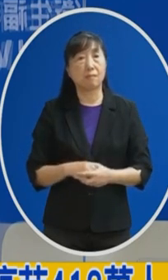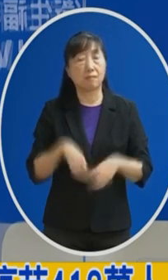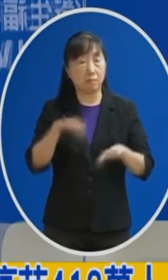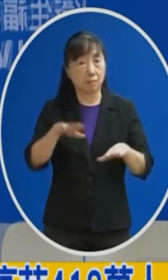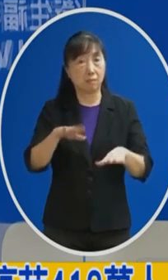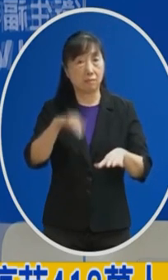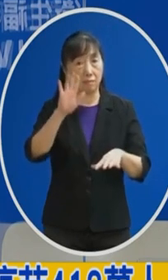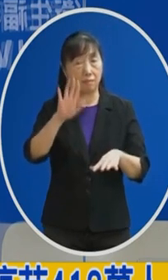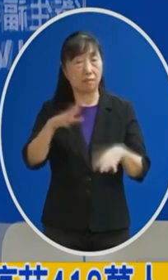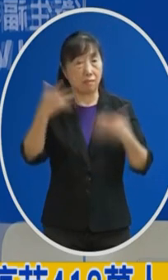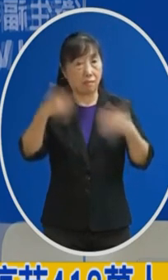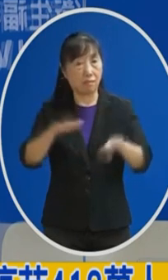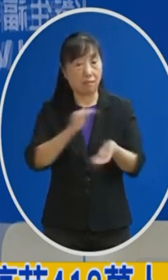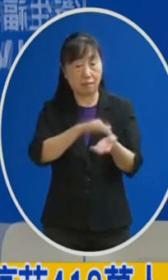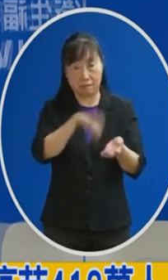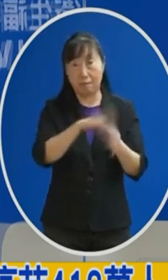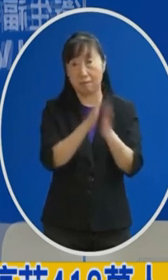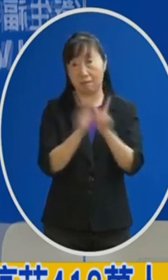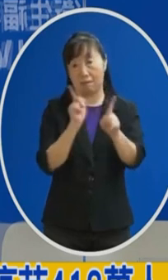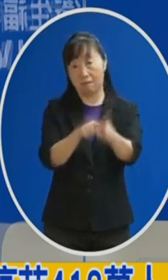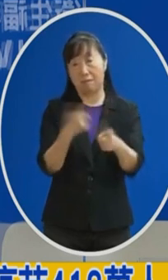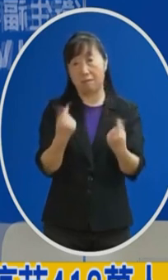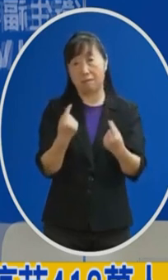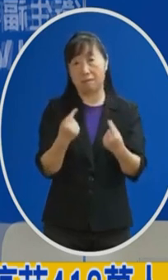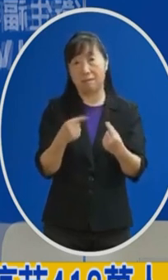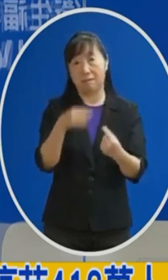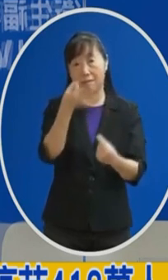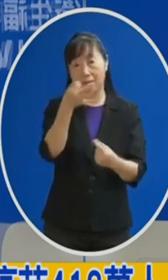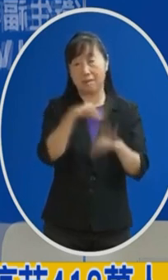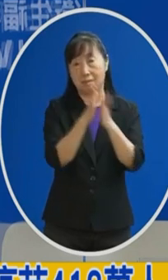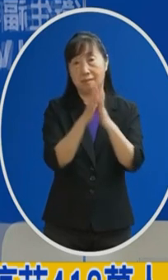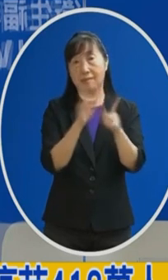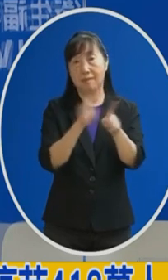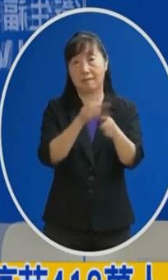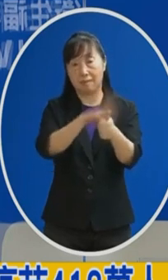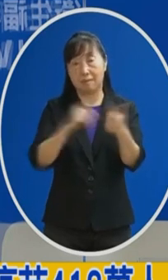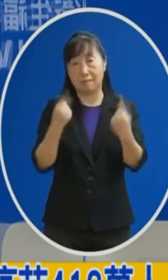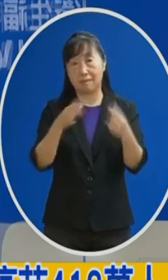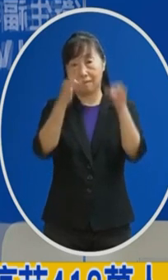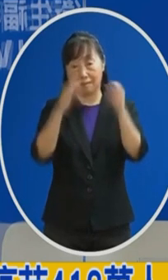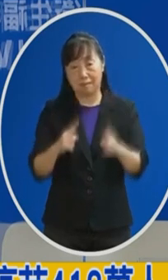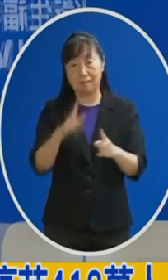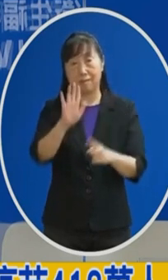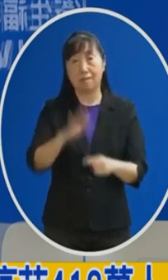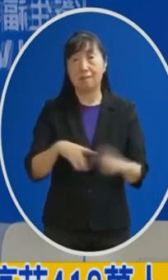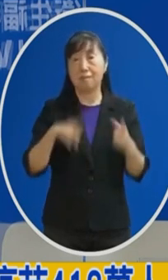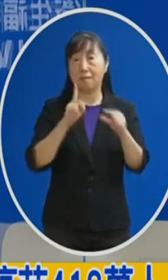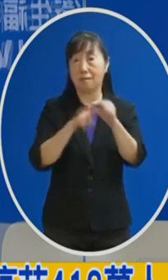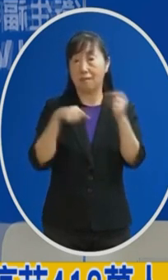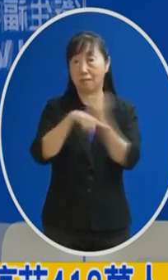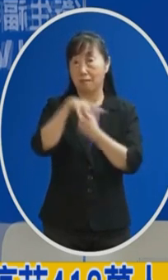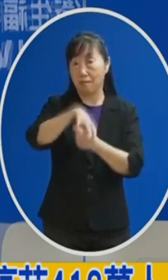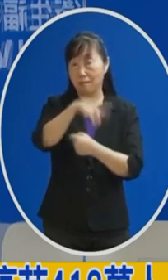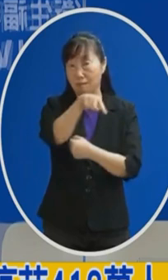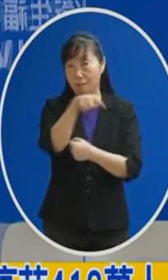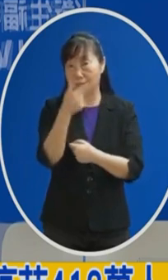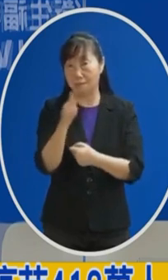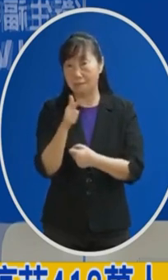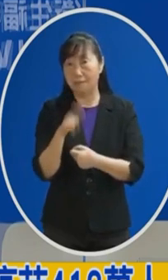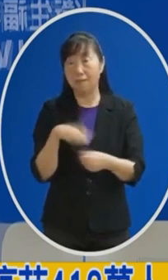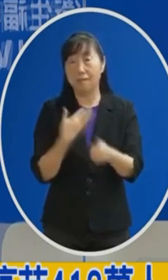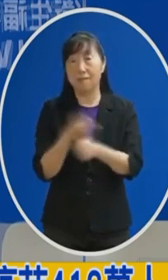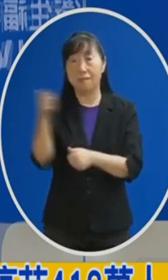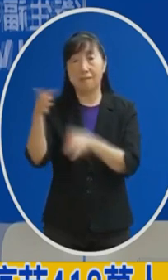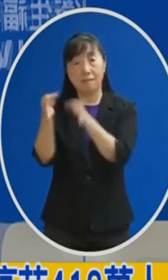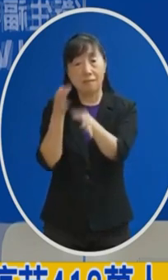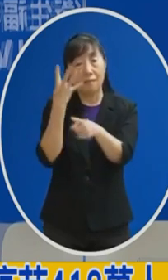他蛮多的医院也已经跟进，有在调降这个 PCR 的检验费用。那中研院它毕竟不是一个提供外面商业检